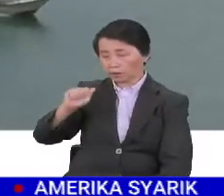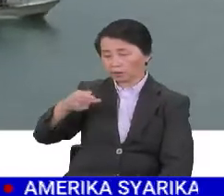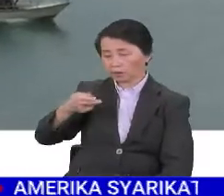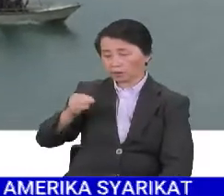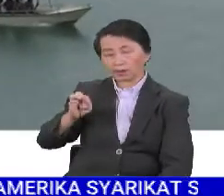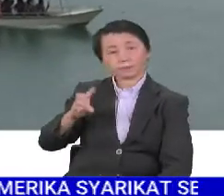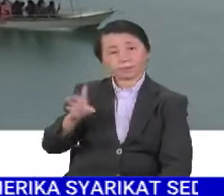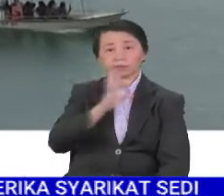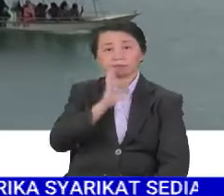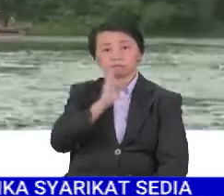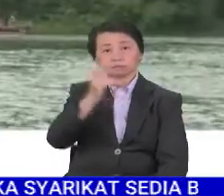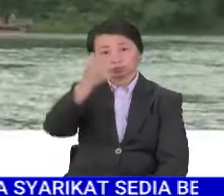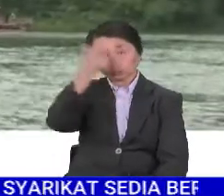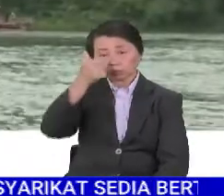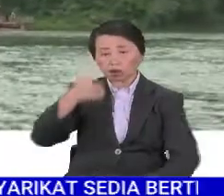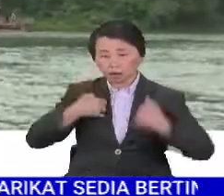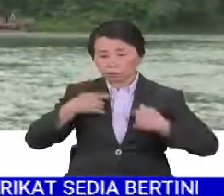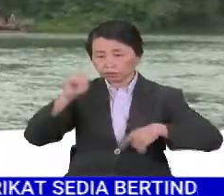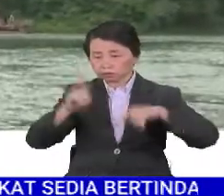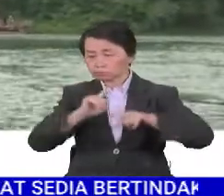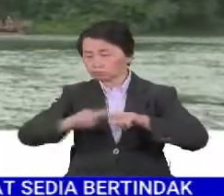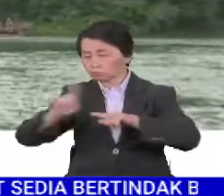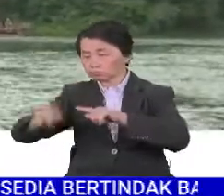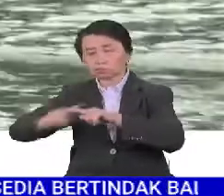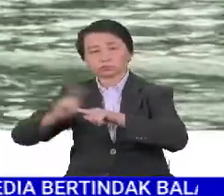berkata ia didorong dengan berbagai